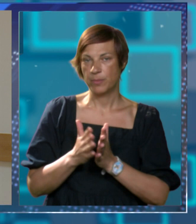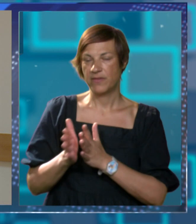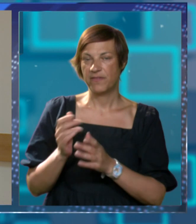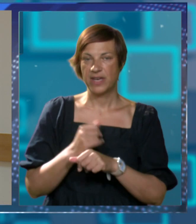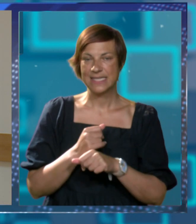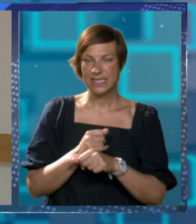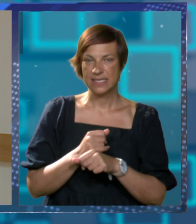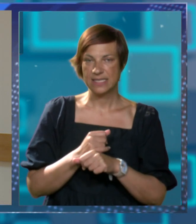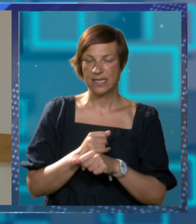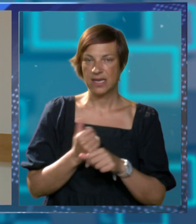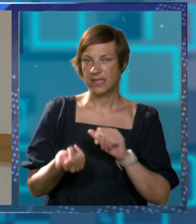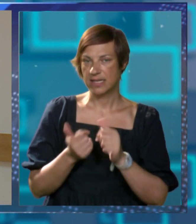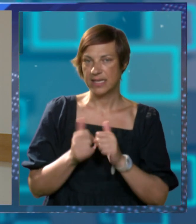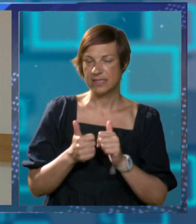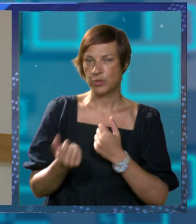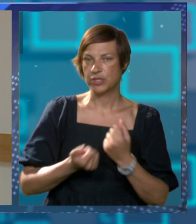faza izgradnje